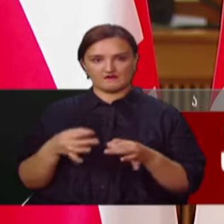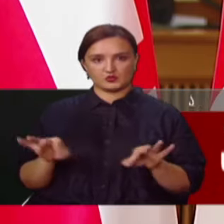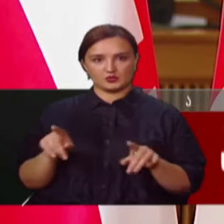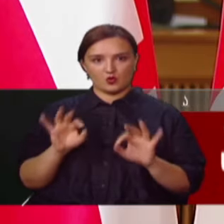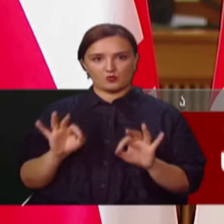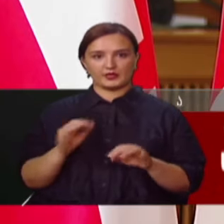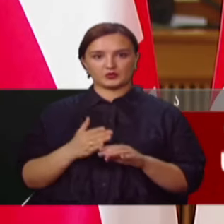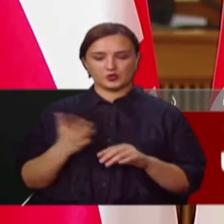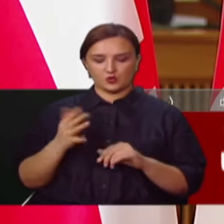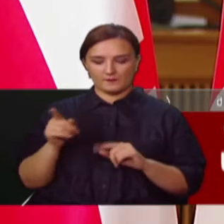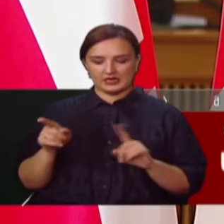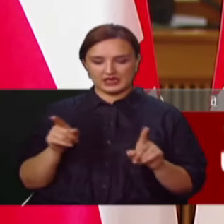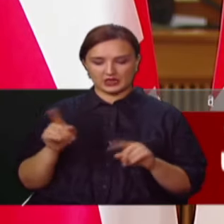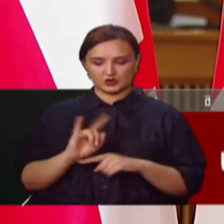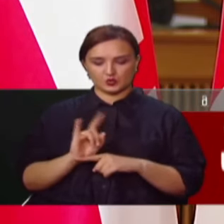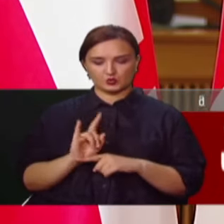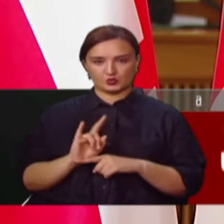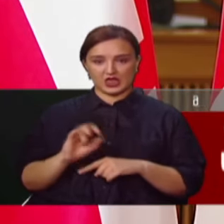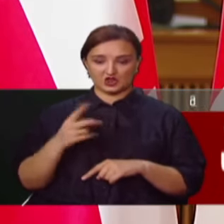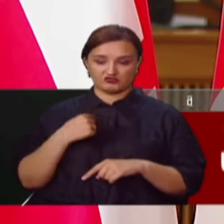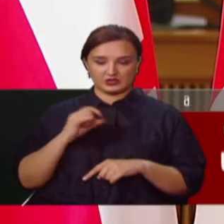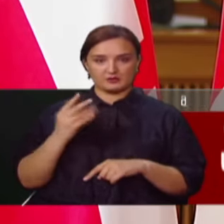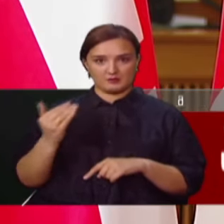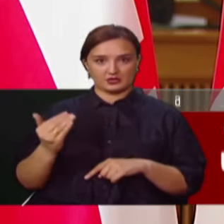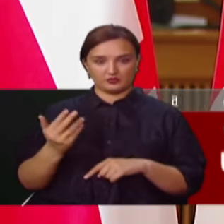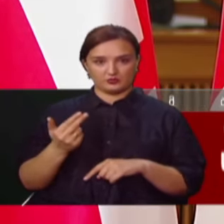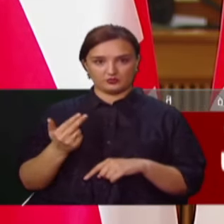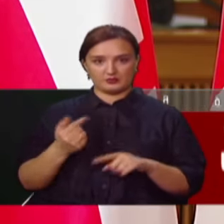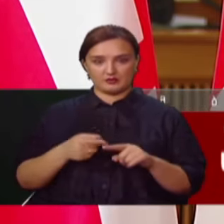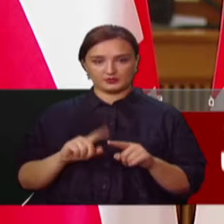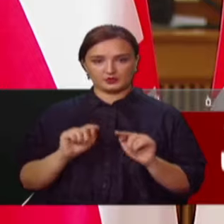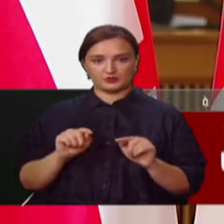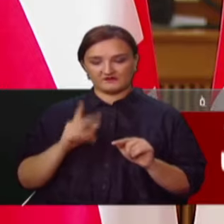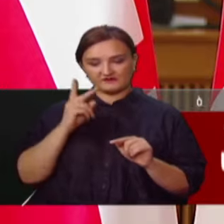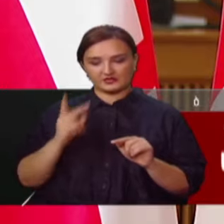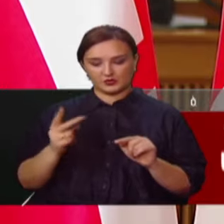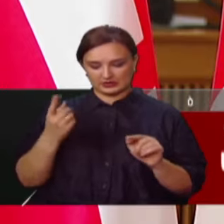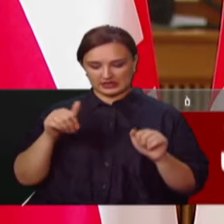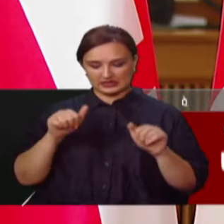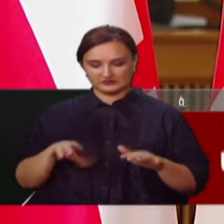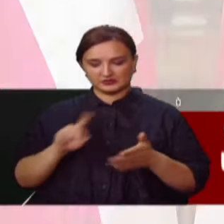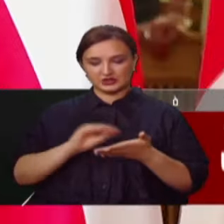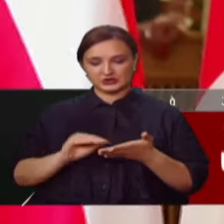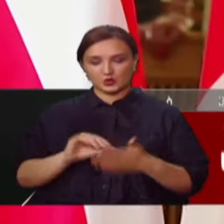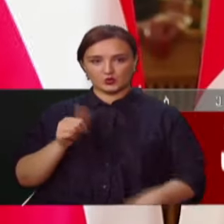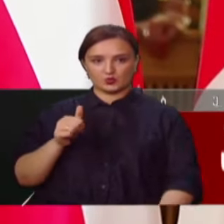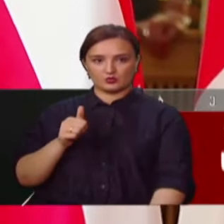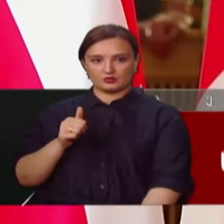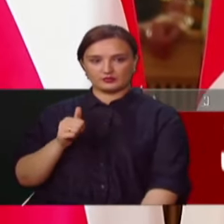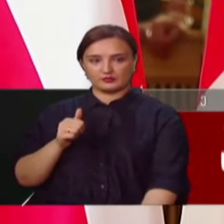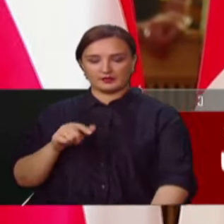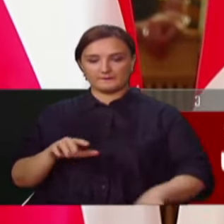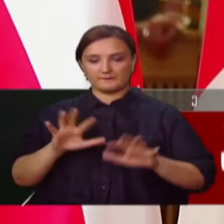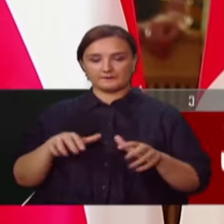ობიექტურია. რომელიღაც ახოთყუილია, ან ჩვენი რატომი, ან მათი, ხო? ამიტომ ეხა ნახოთ, ერთი გადაწყვეტილება შეაწერია, როგორ წერია პრეზიდენტ